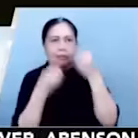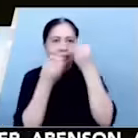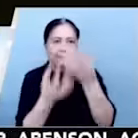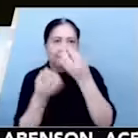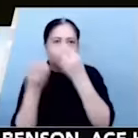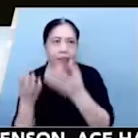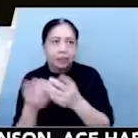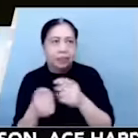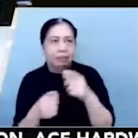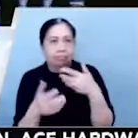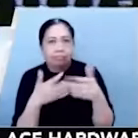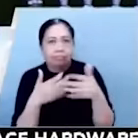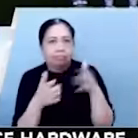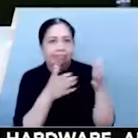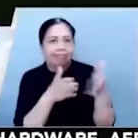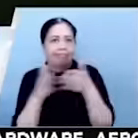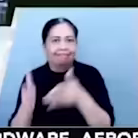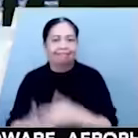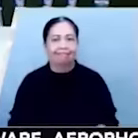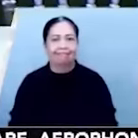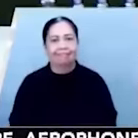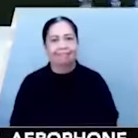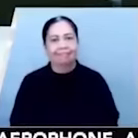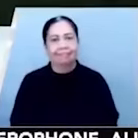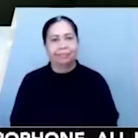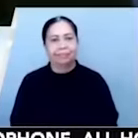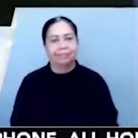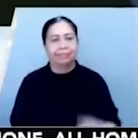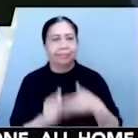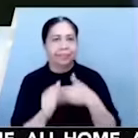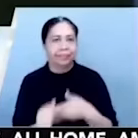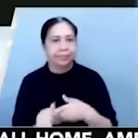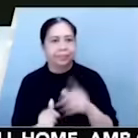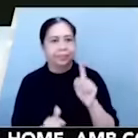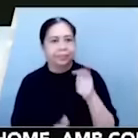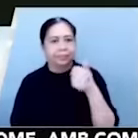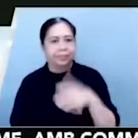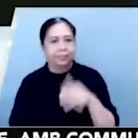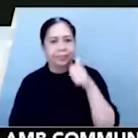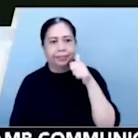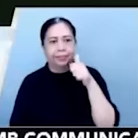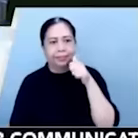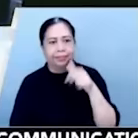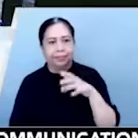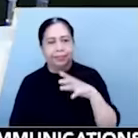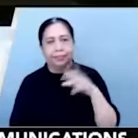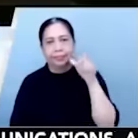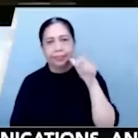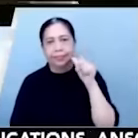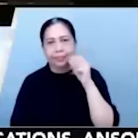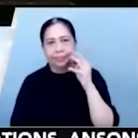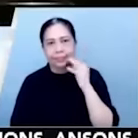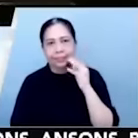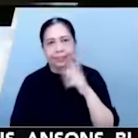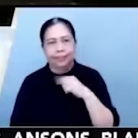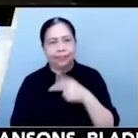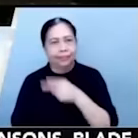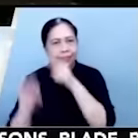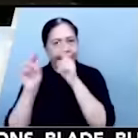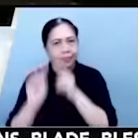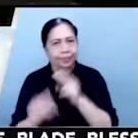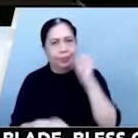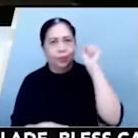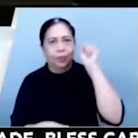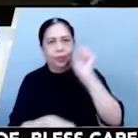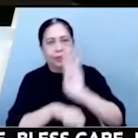whatever platform. Pinangunahan ni First Lady Liza Araneta Marcos ang pagpaparangal sa Go Negosyo